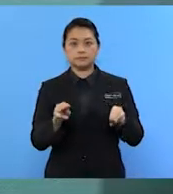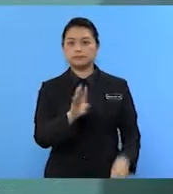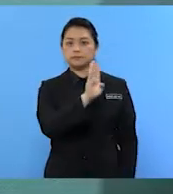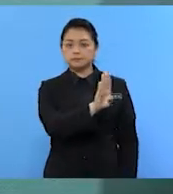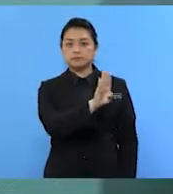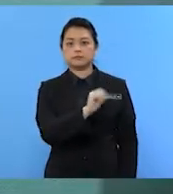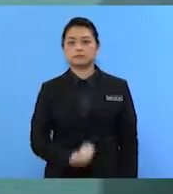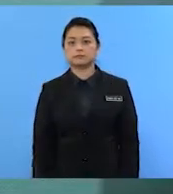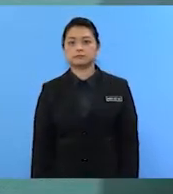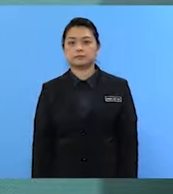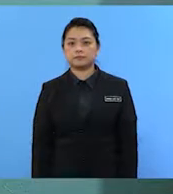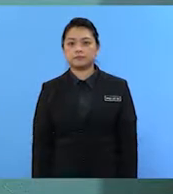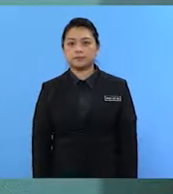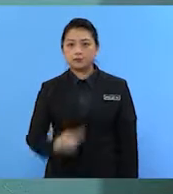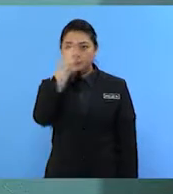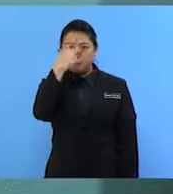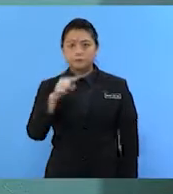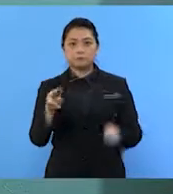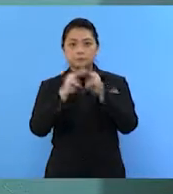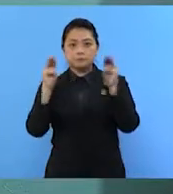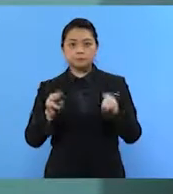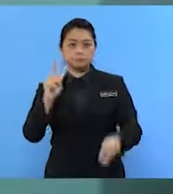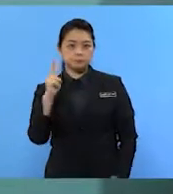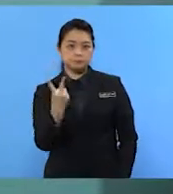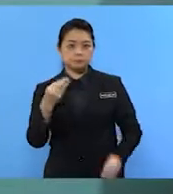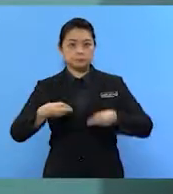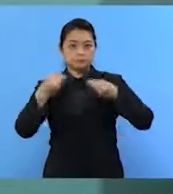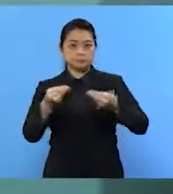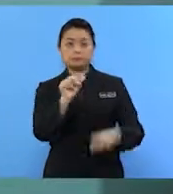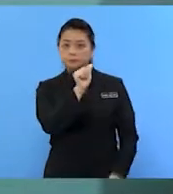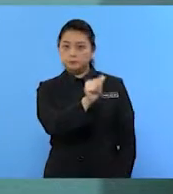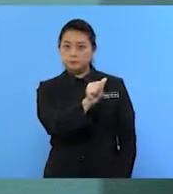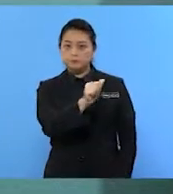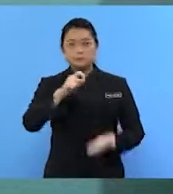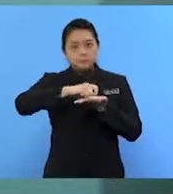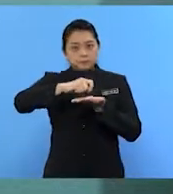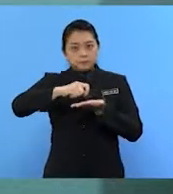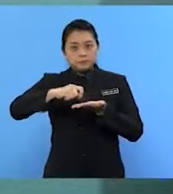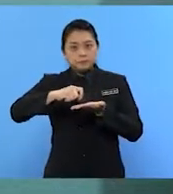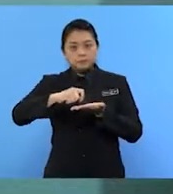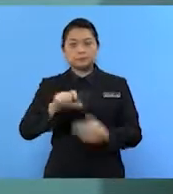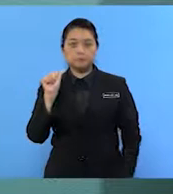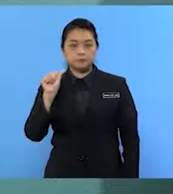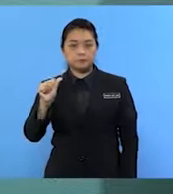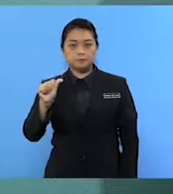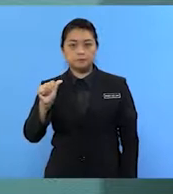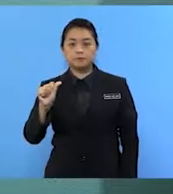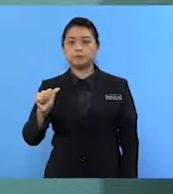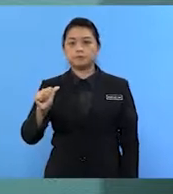B. Untuk matriks songsang bagi A, ditulis